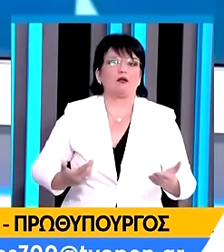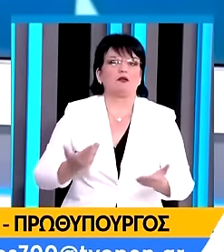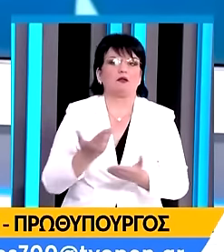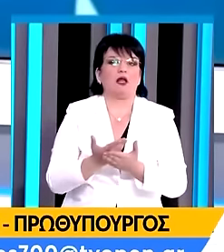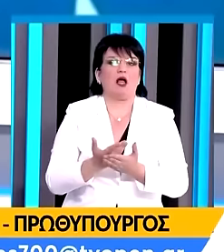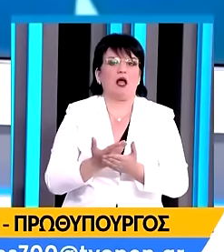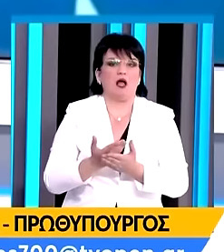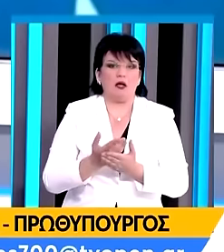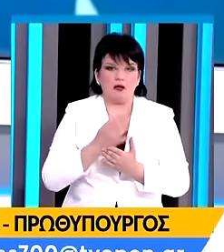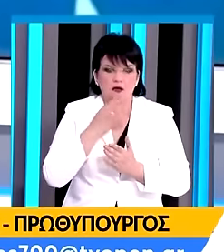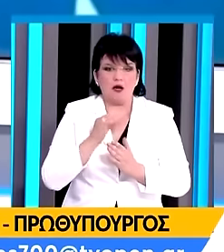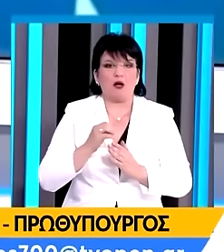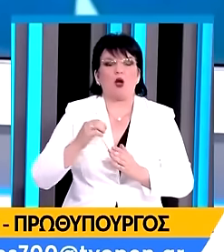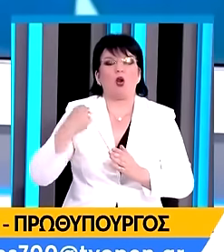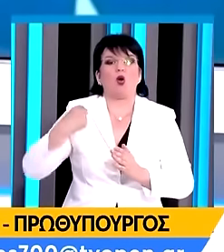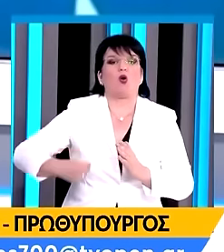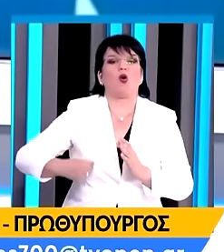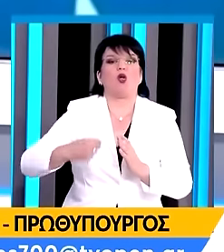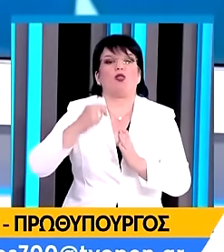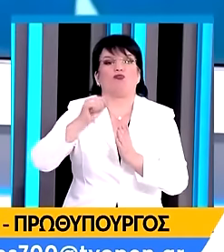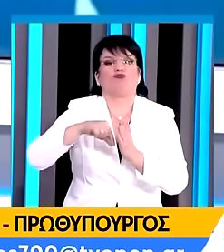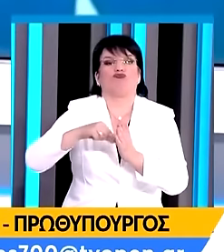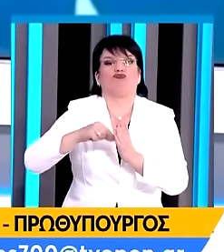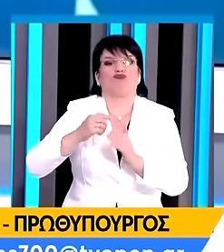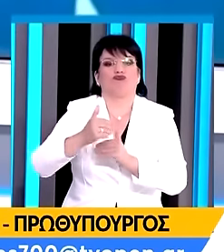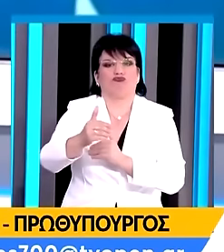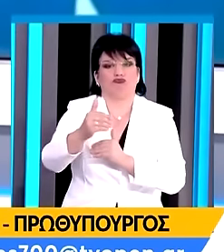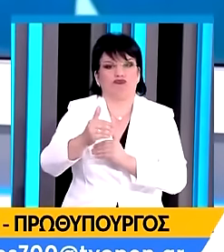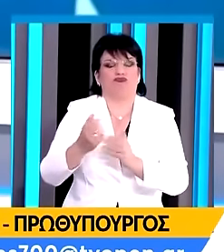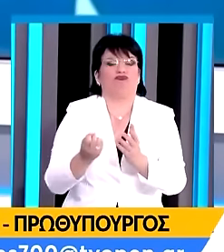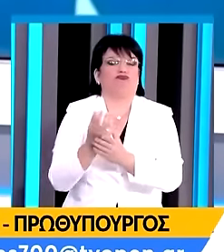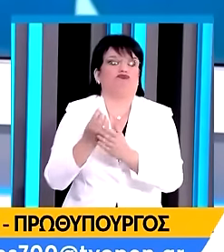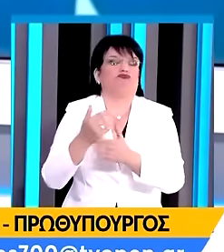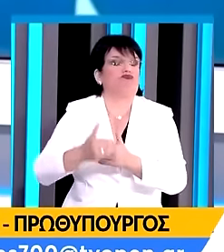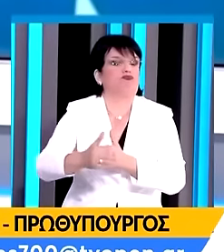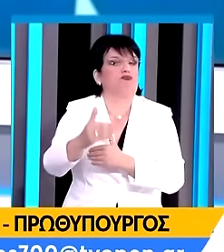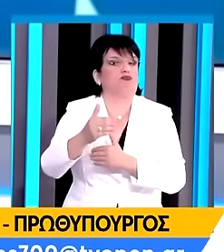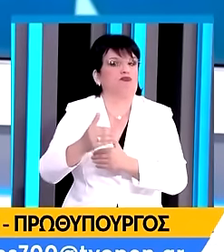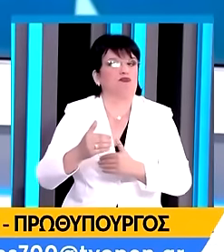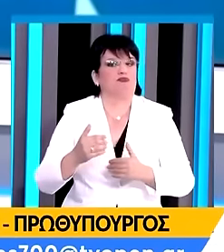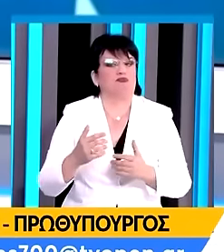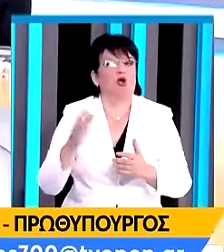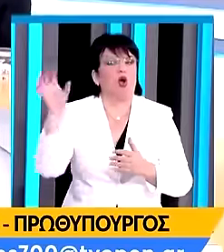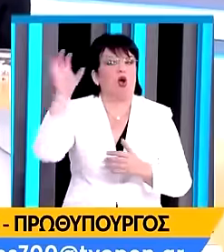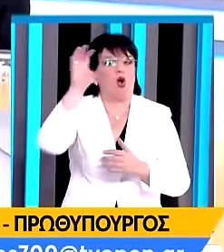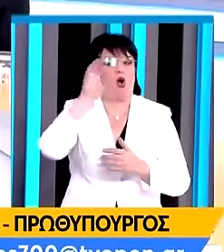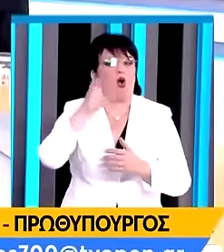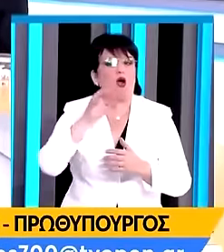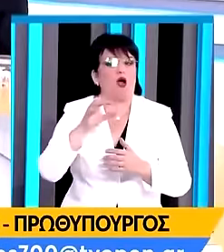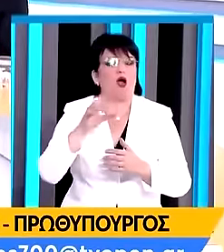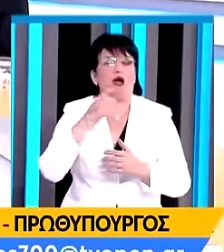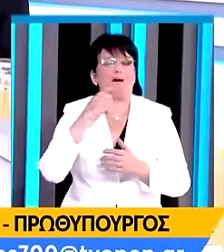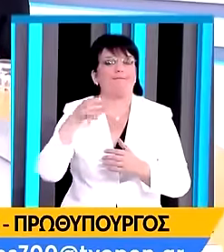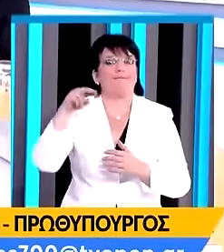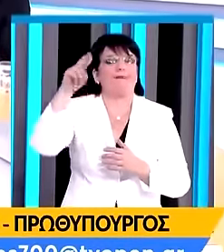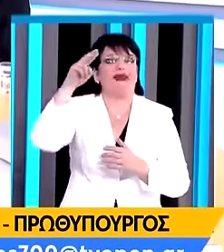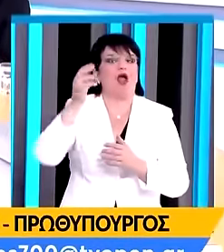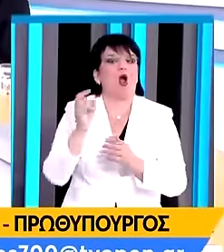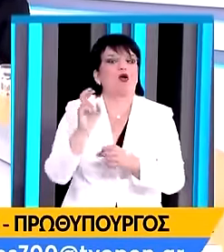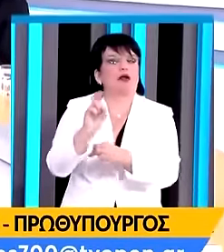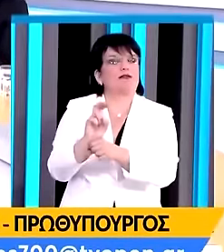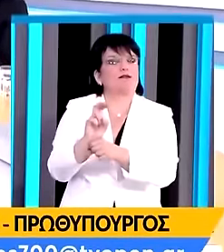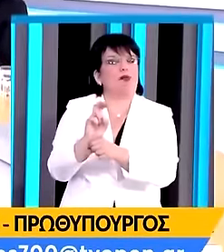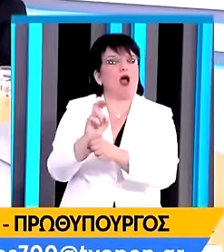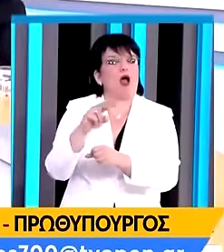κίνδυνο τη δημοσιονομική σταθερότητα. Θα παράγουμε πρωτογενή πλεονάσματα. Είμαστε από τις χώρες που δεν βρίσκεται αυτή τη στιγμή. Είχαμε και πλεονάσμα δύο χρόνια, έτσι δεν είναι?